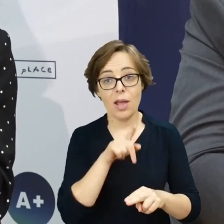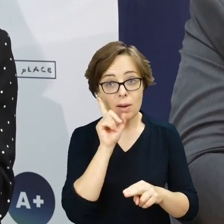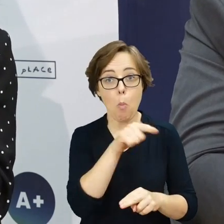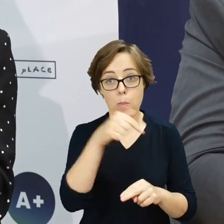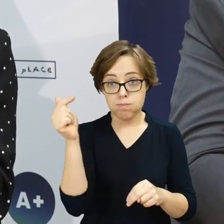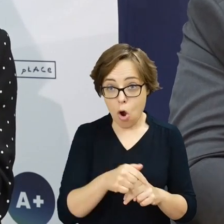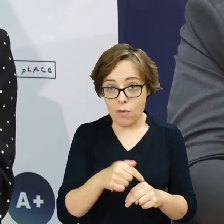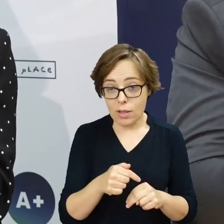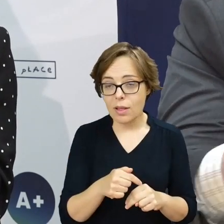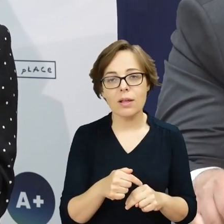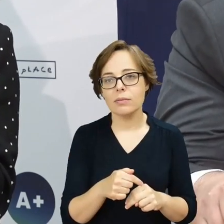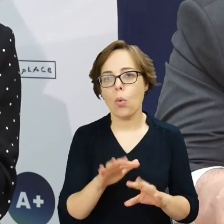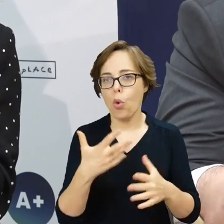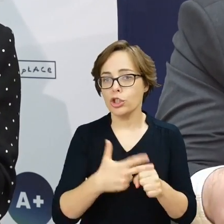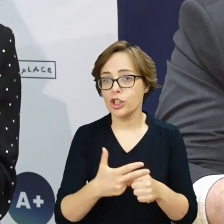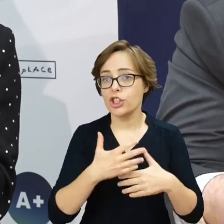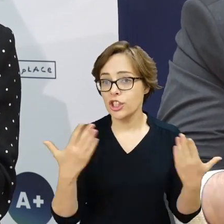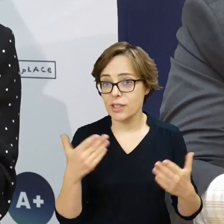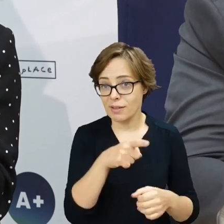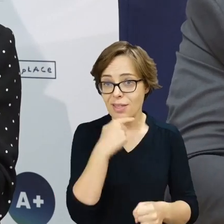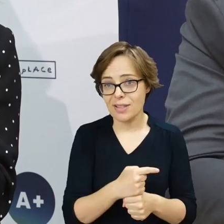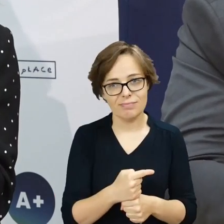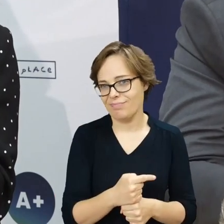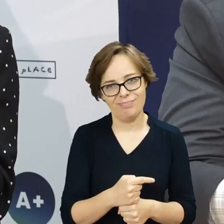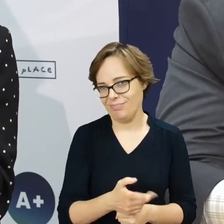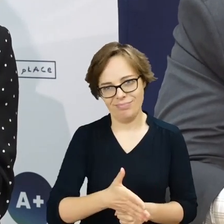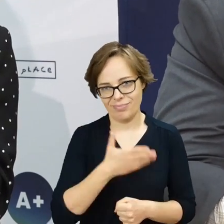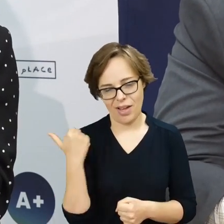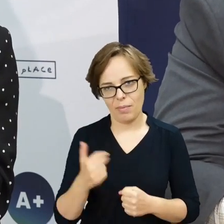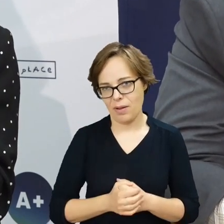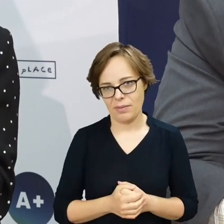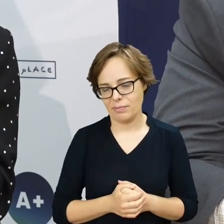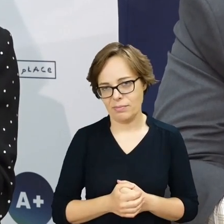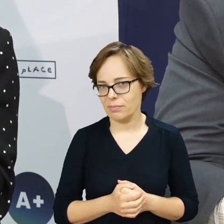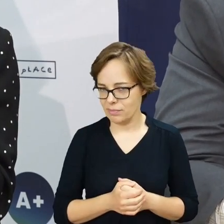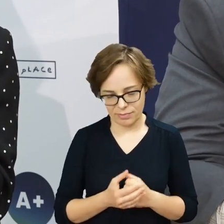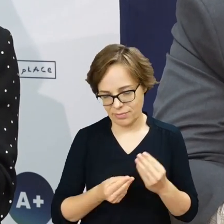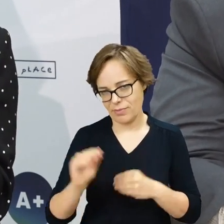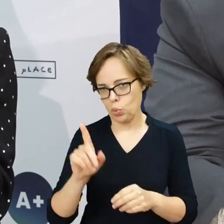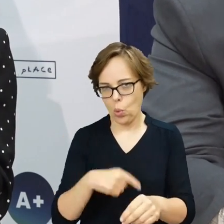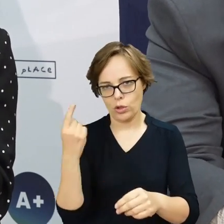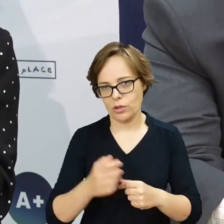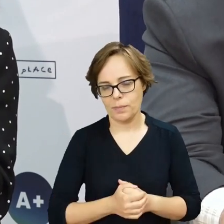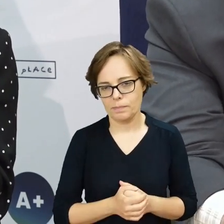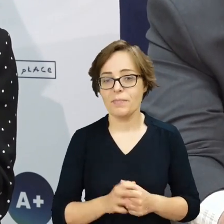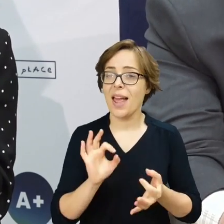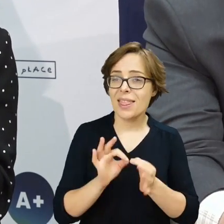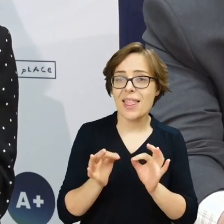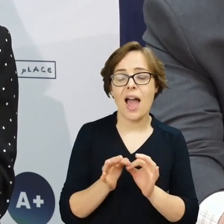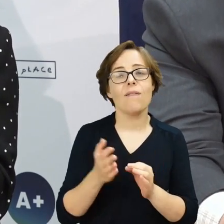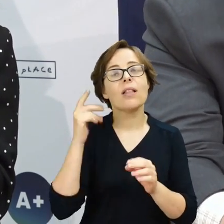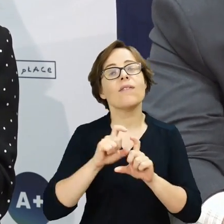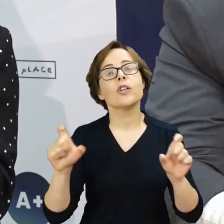rozpoznawać, w tym terminie 30 dni. I niestety nawet jeżeli w poszczególnych sprawach podczas pandemii te terminy